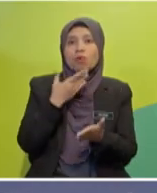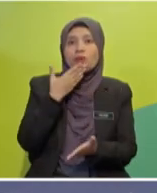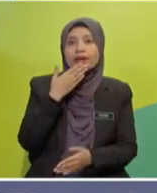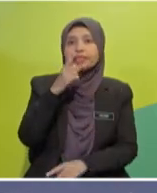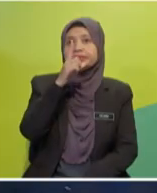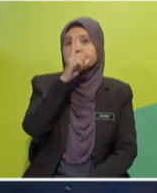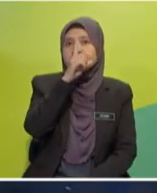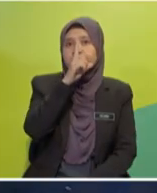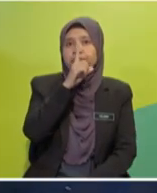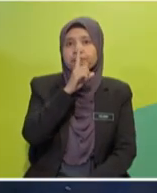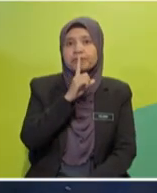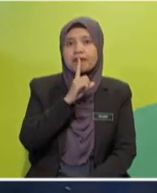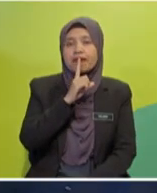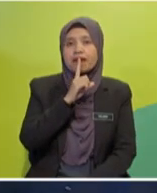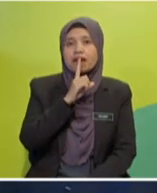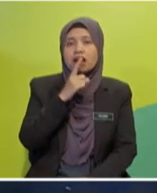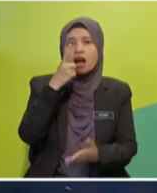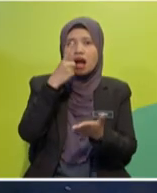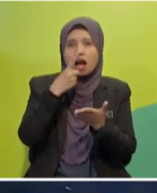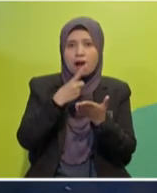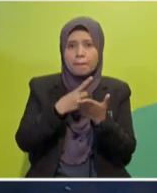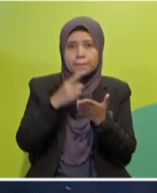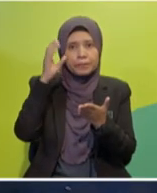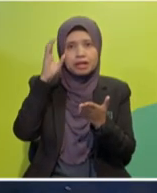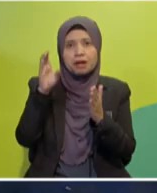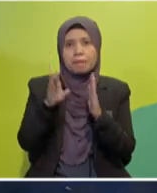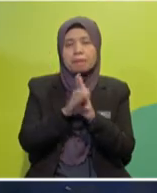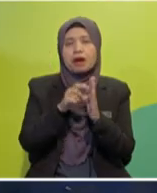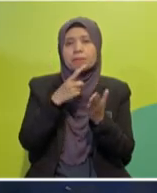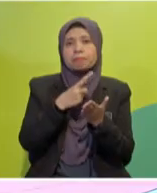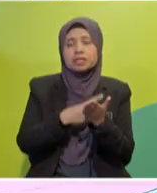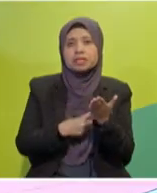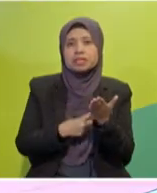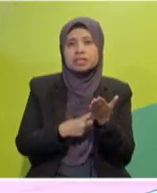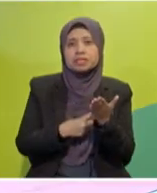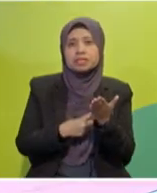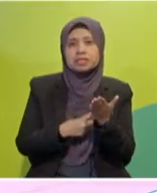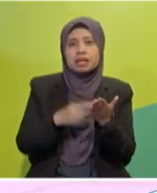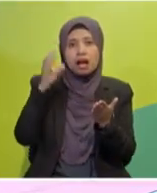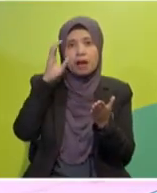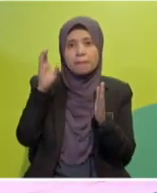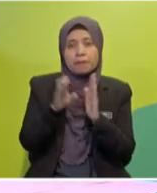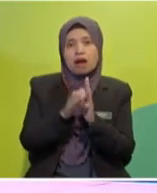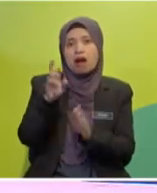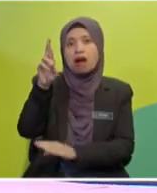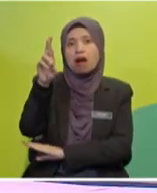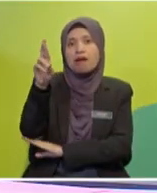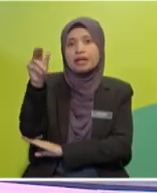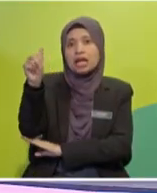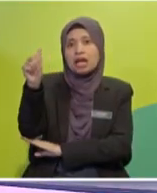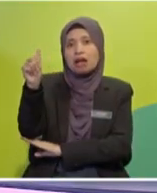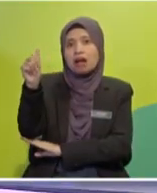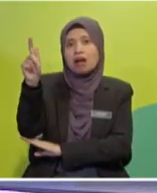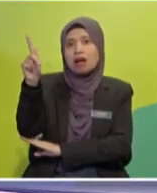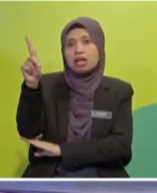Ya, betul. Cuba eja. Apa gambar apa tu? Gambar ini saya rasa R-E-R-A